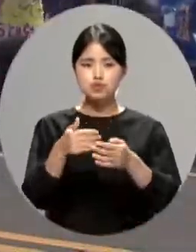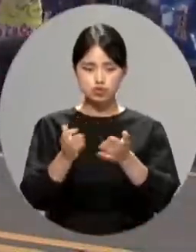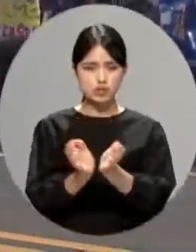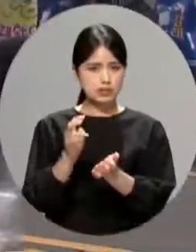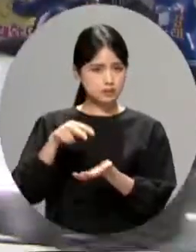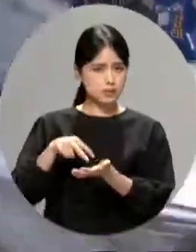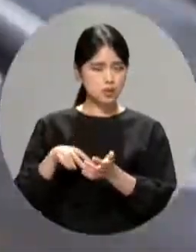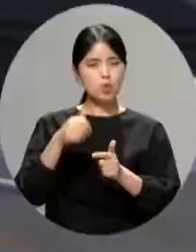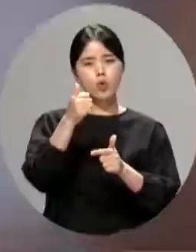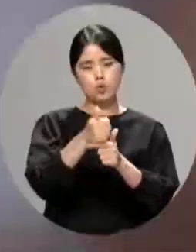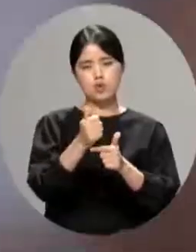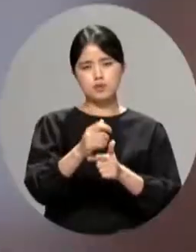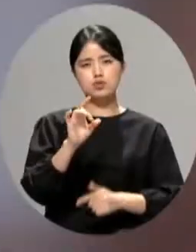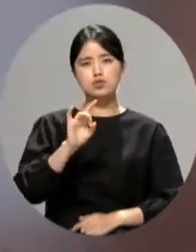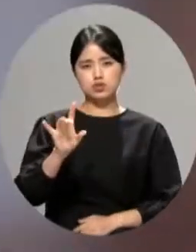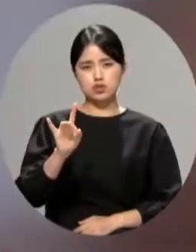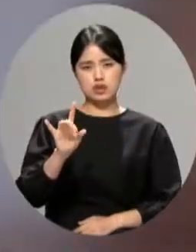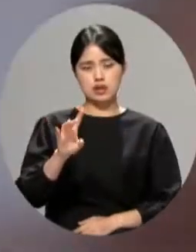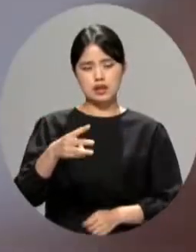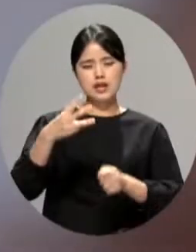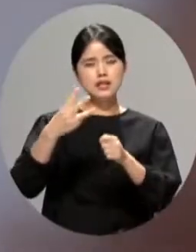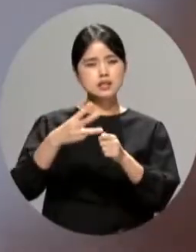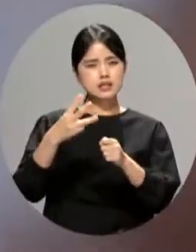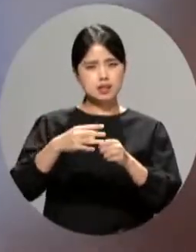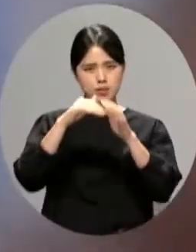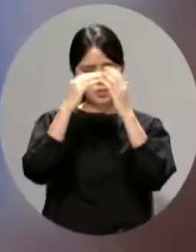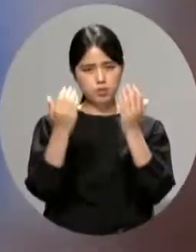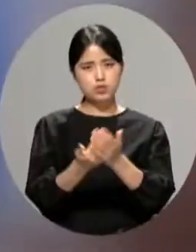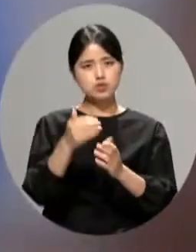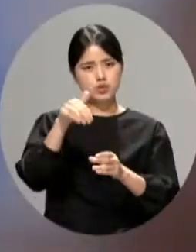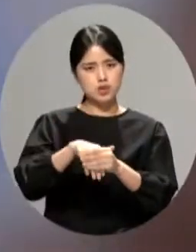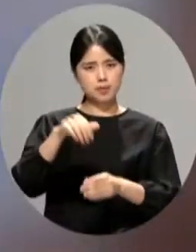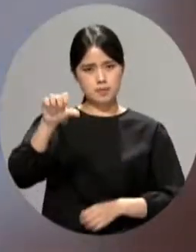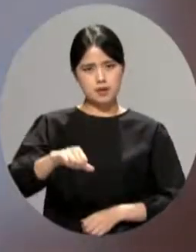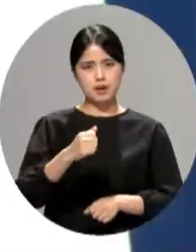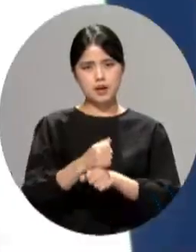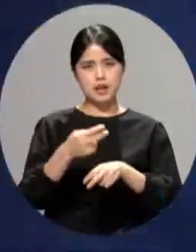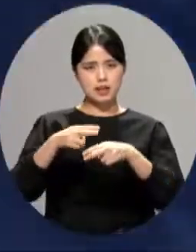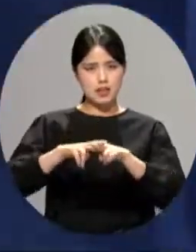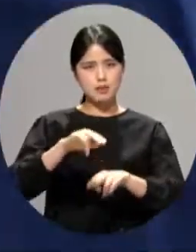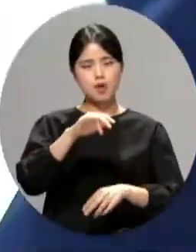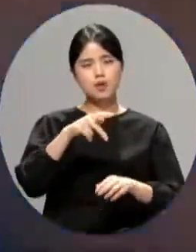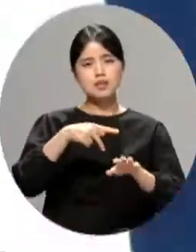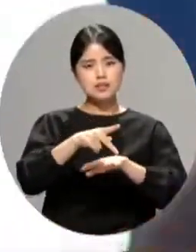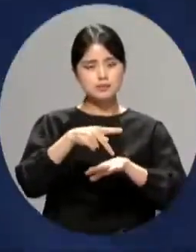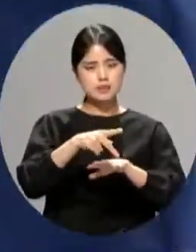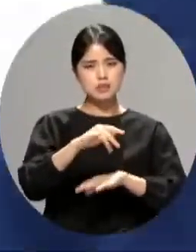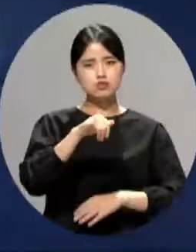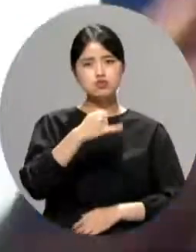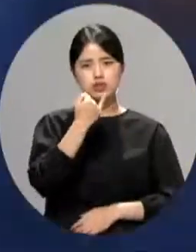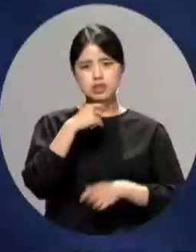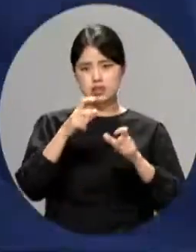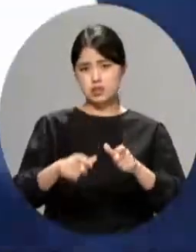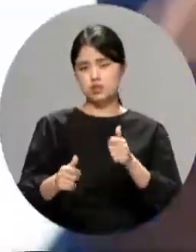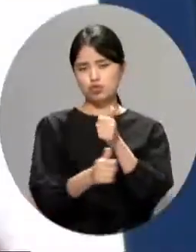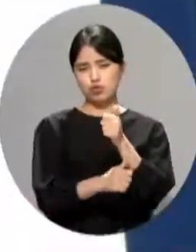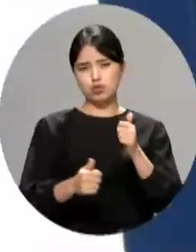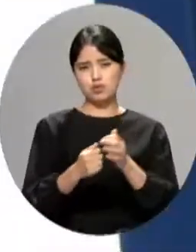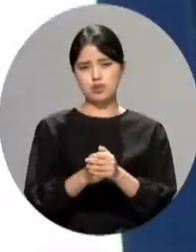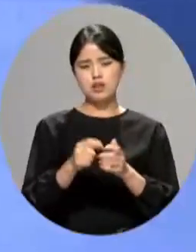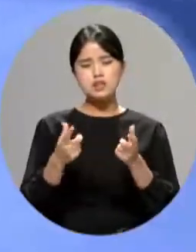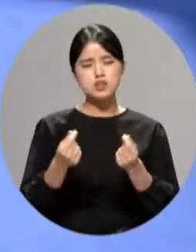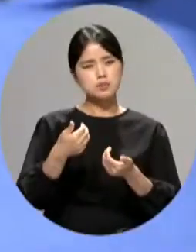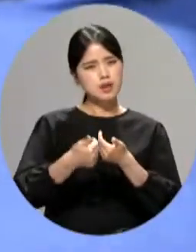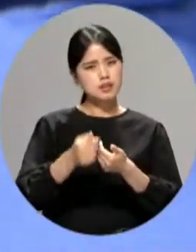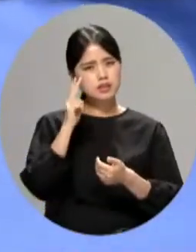민주당으로서는 호남에서 유일하게 지난 세 번의 총선 모두 패배한 남원 임실 순창 지역위원회. 그만큼 갈등의